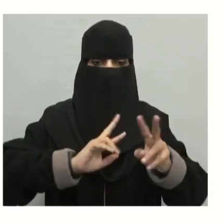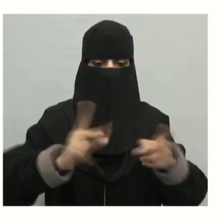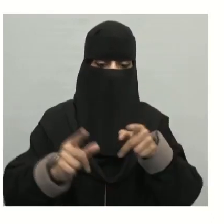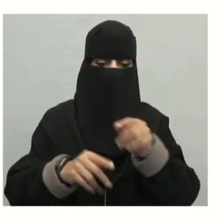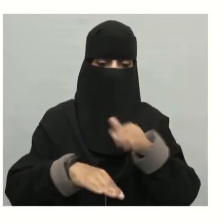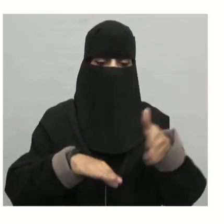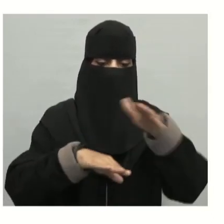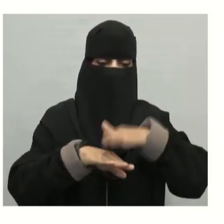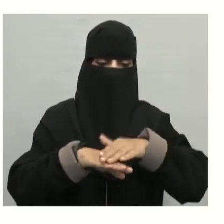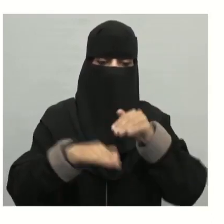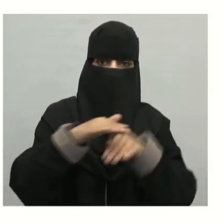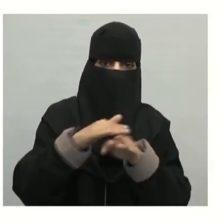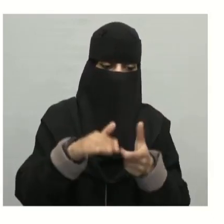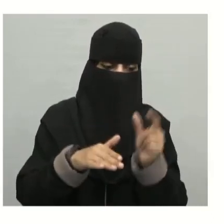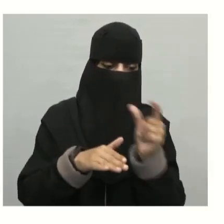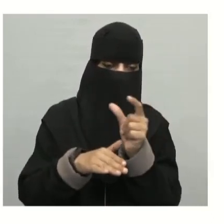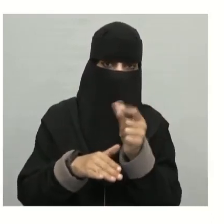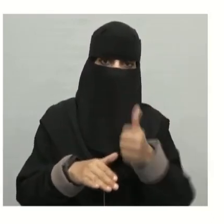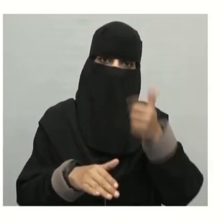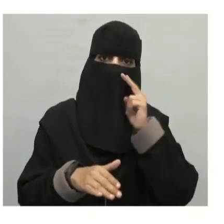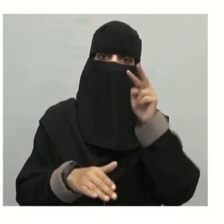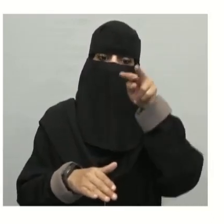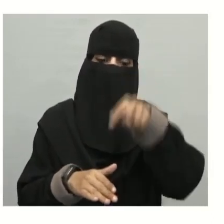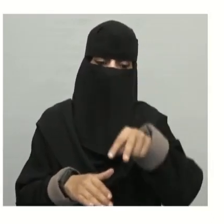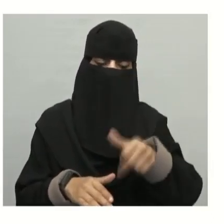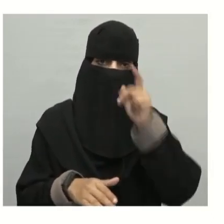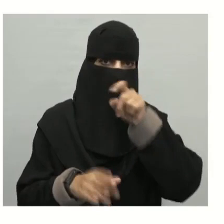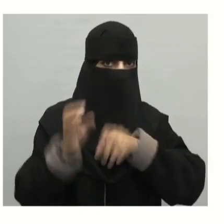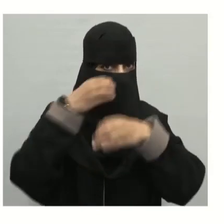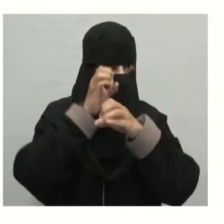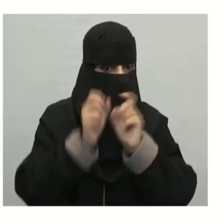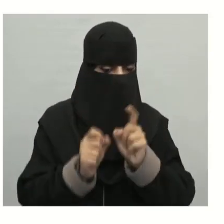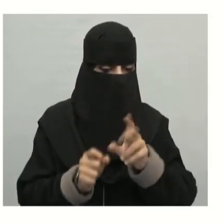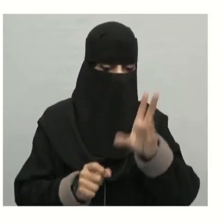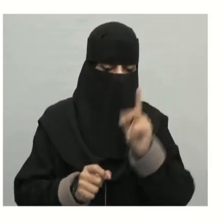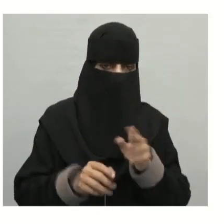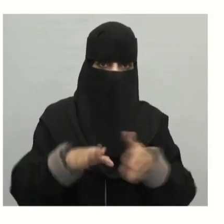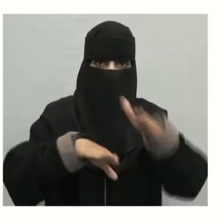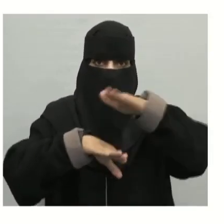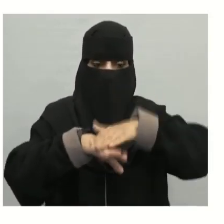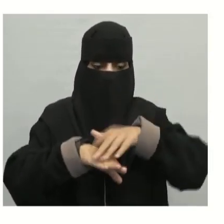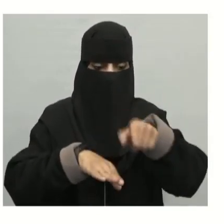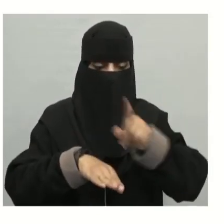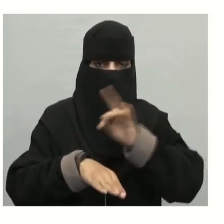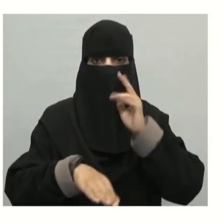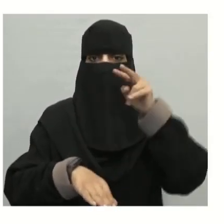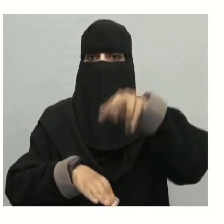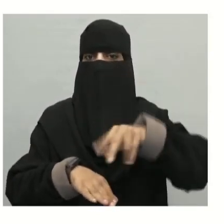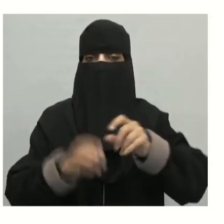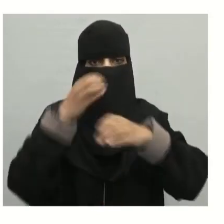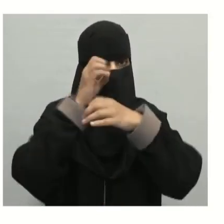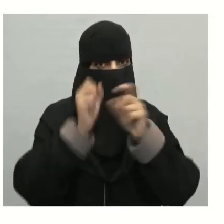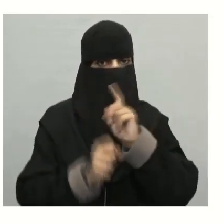تحوي الصخور الناريه الجوفيه بلورات يمكن رؤيتها بالعين المجرده اما الصخور الناريه السطحيه لا يمكن رؤيتها